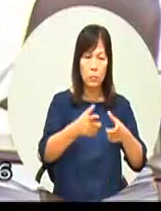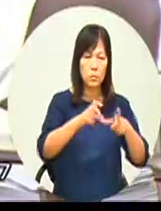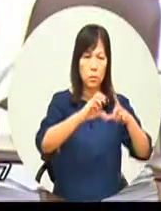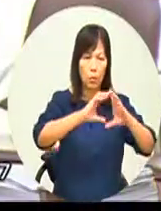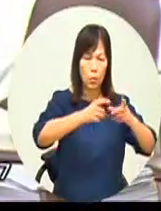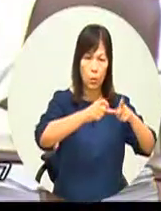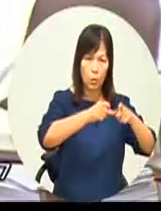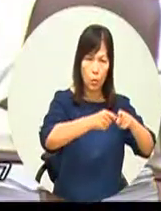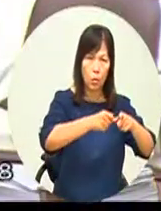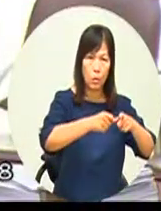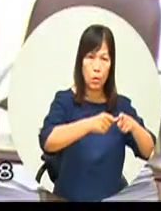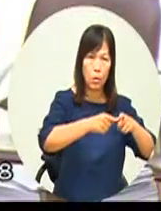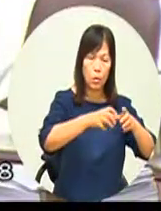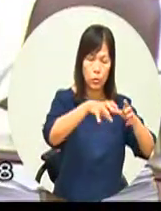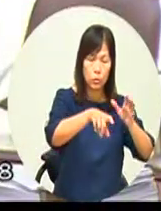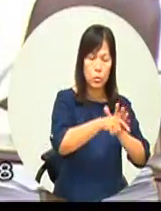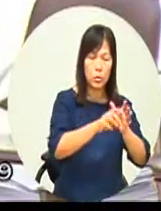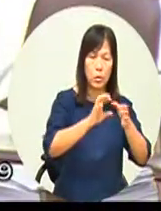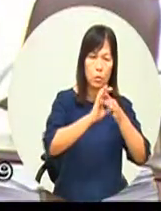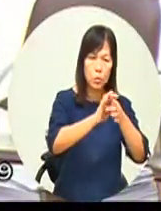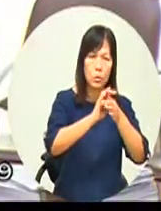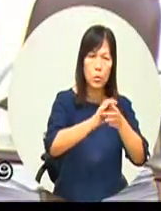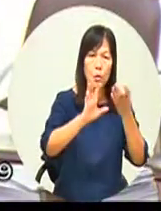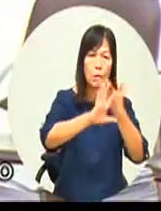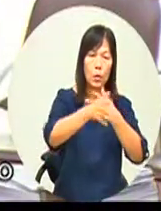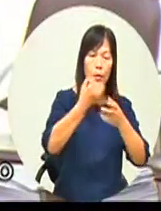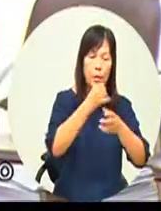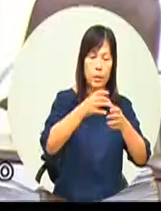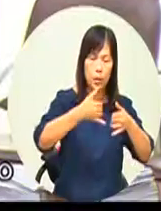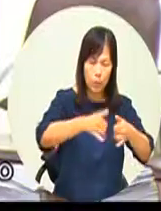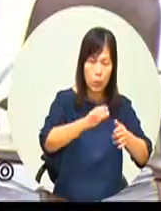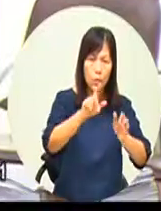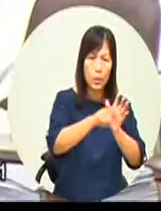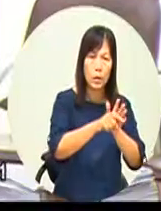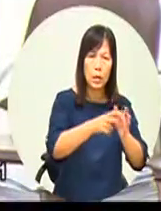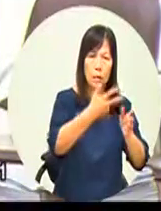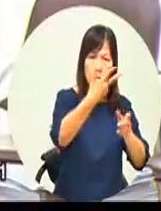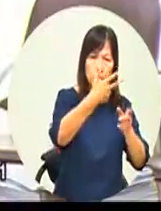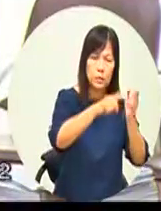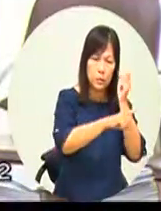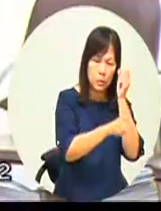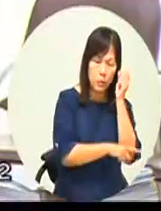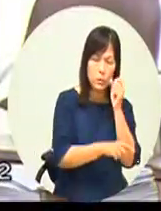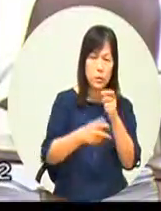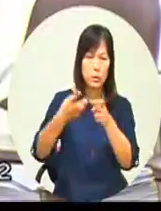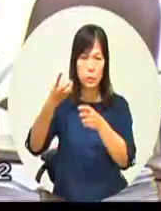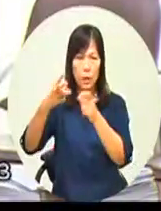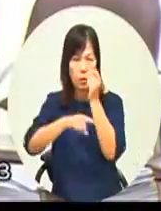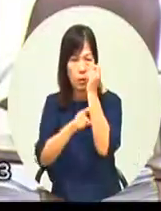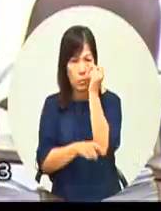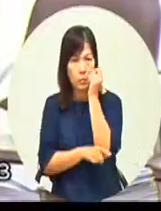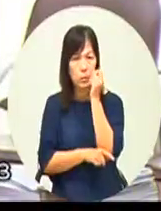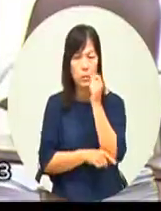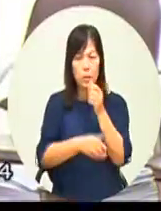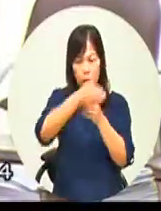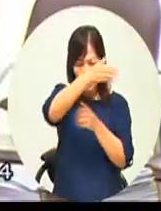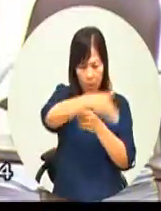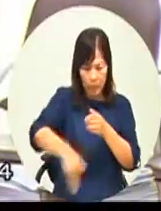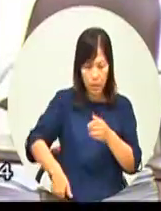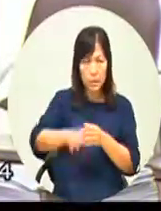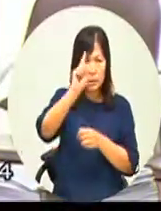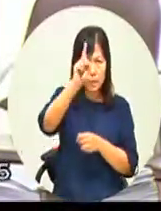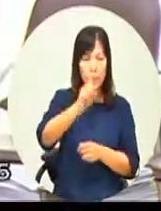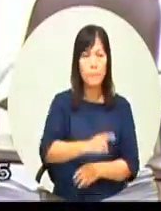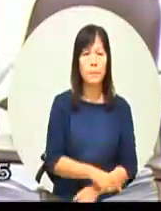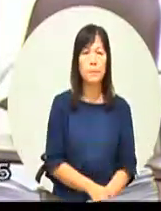连外道路的下面，哈，这就是七公尺，这是三公尺，一墙之隔啦。啊，结果